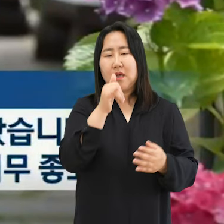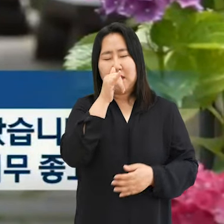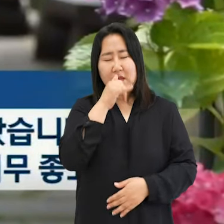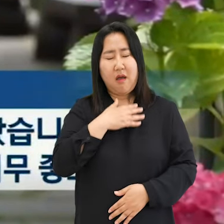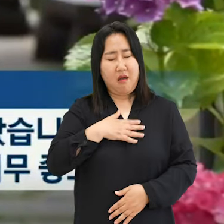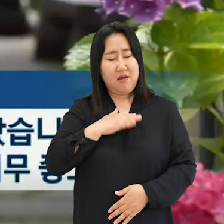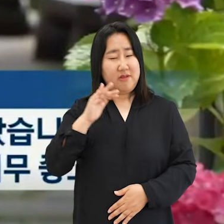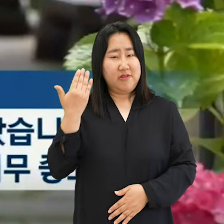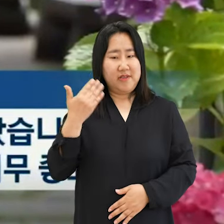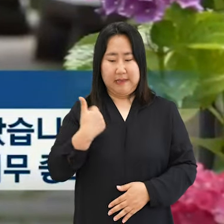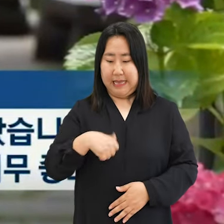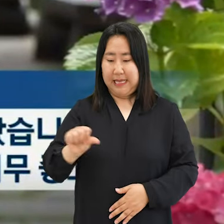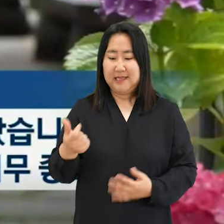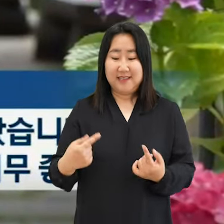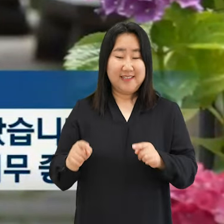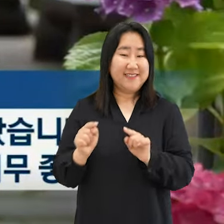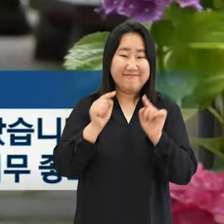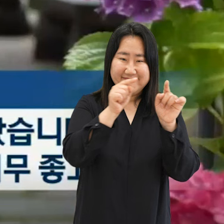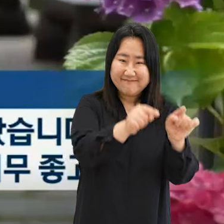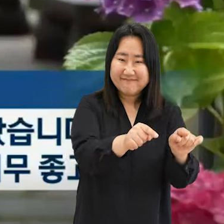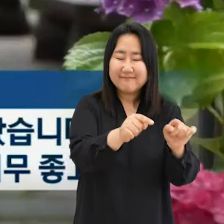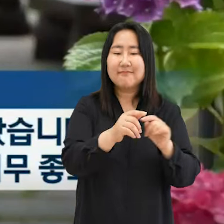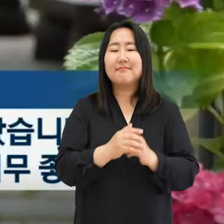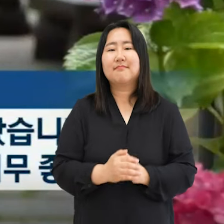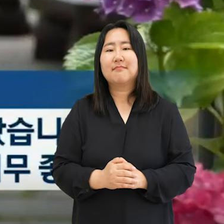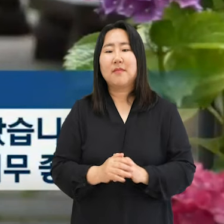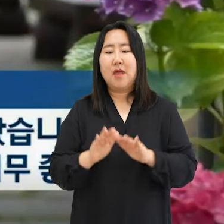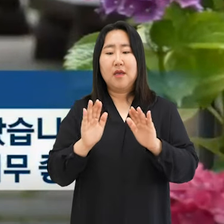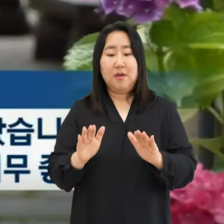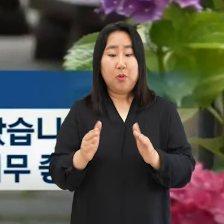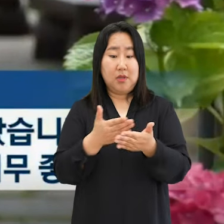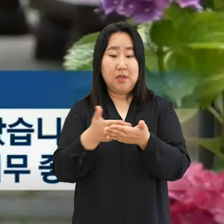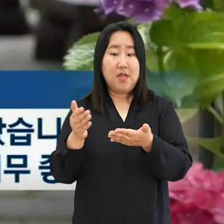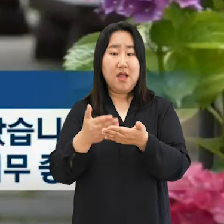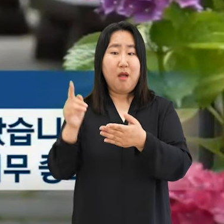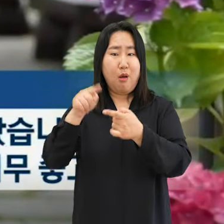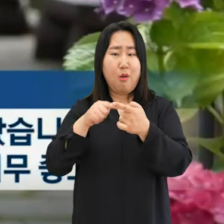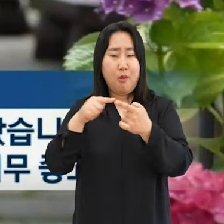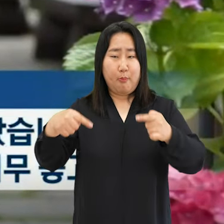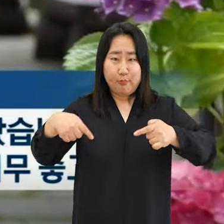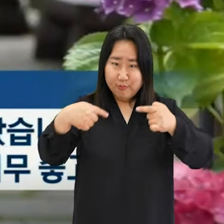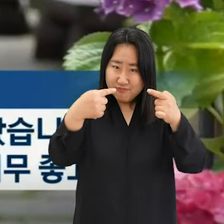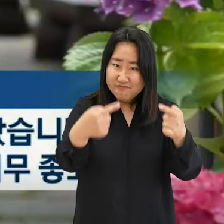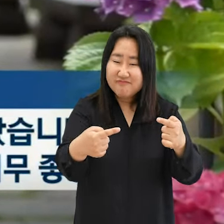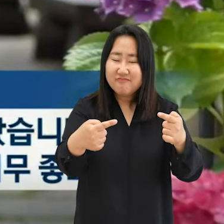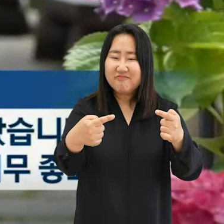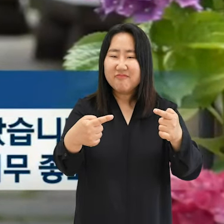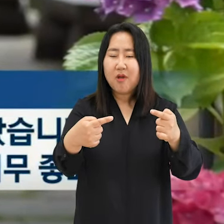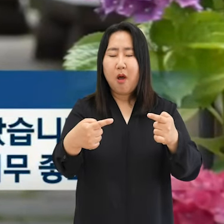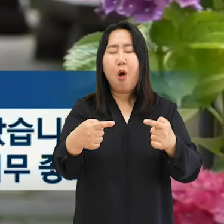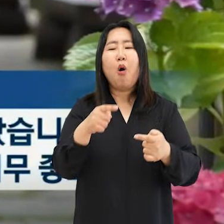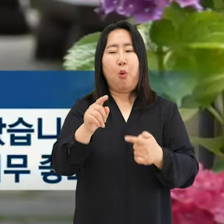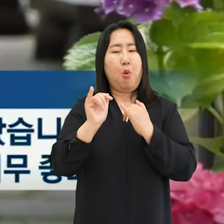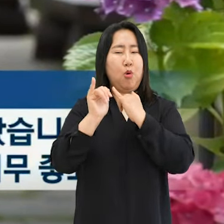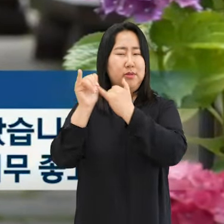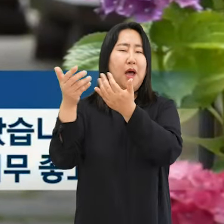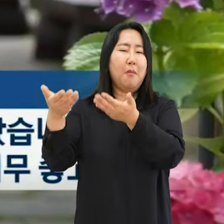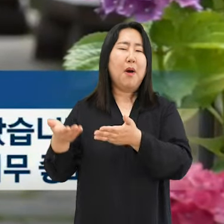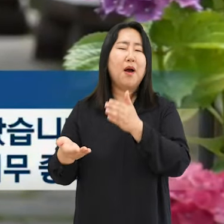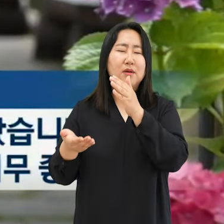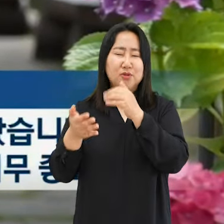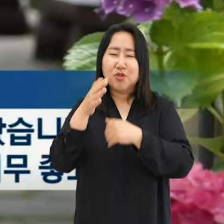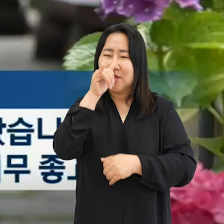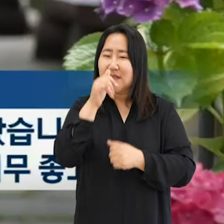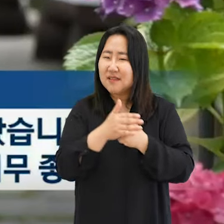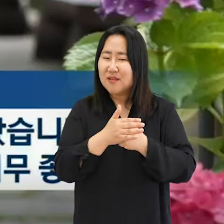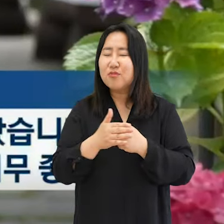해서 아들하고 같이 왔습니다. 아들이 이번에 순우름 사생대회에 참여를 하게 됐는데 입선을 하게